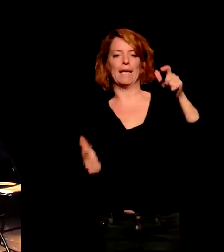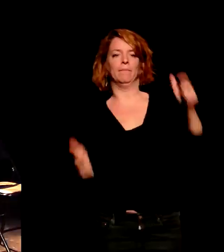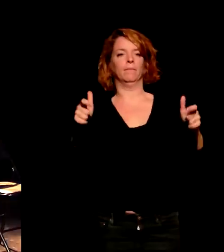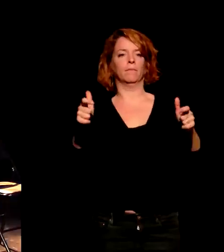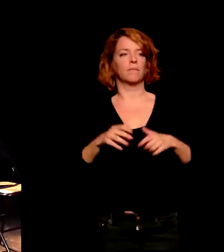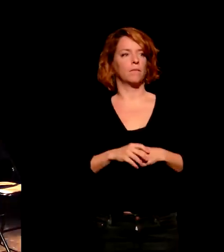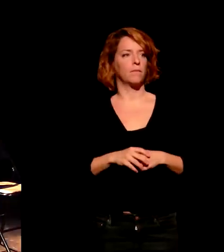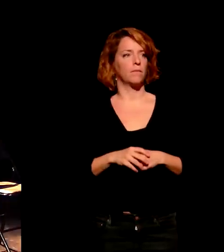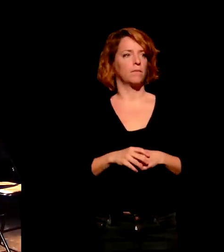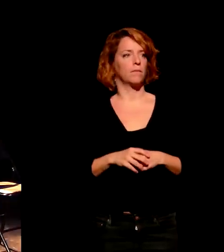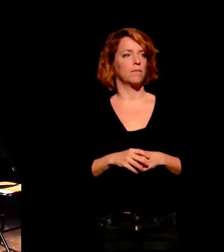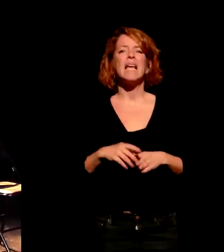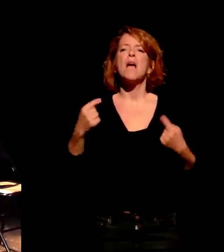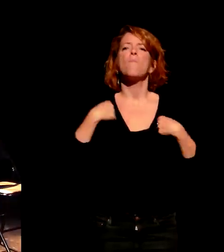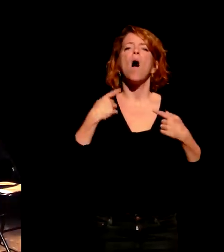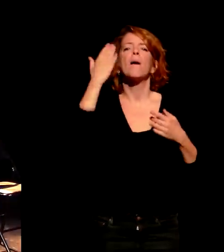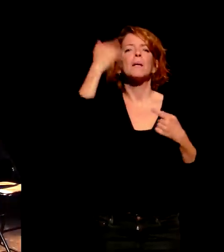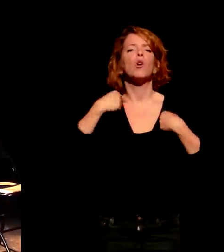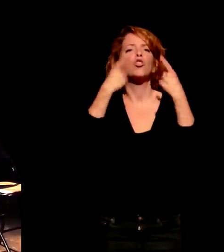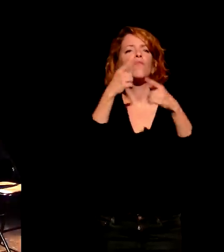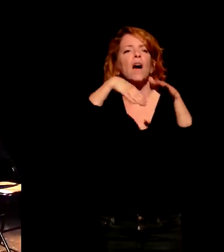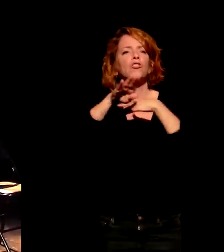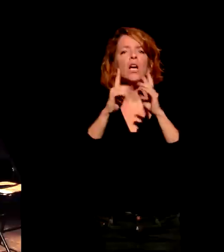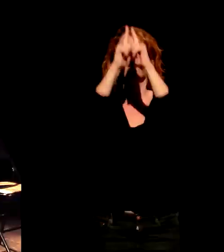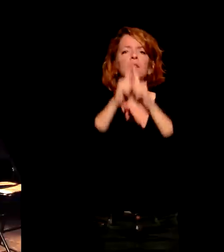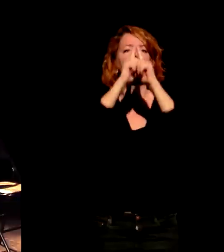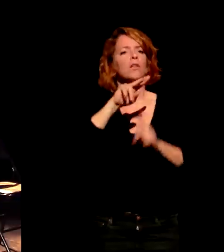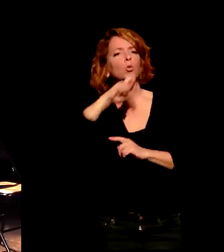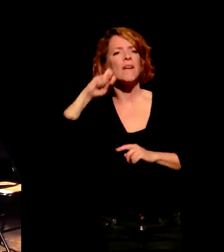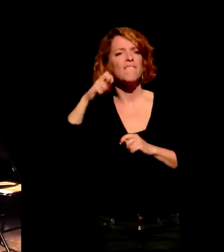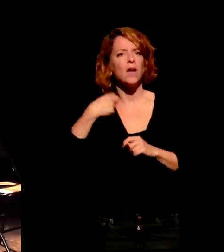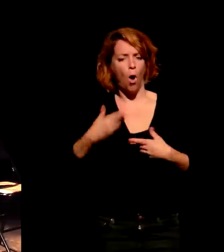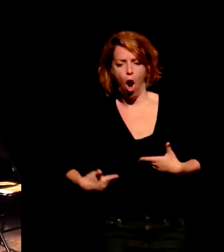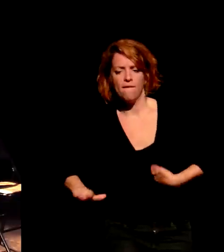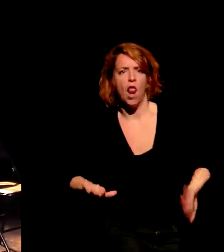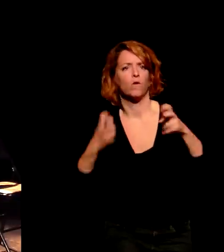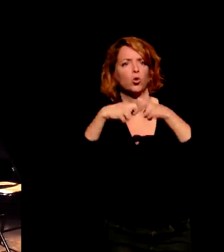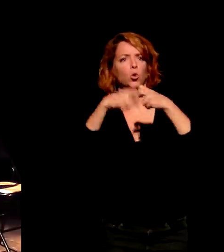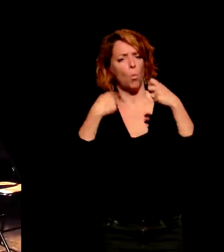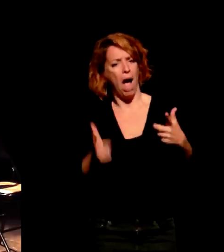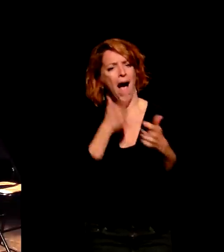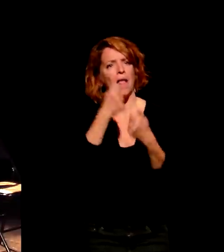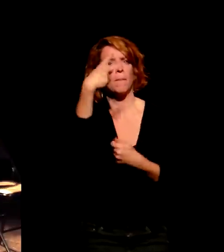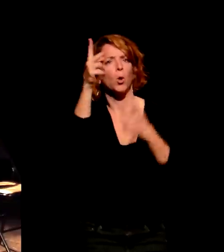Mais moi, quand je vais dans une mosquée, je retire mes chaussures. Je m'adapte à votre culture.